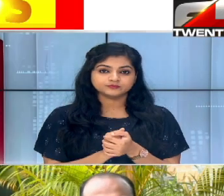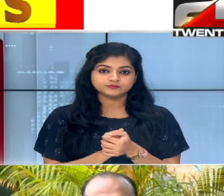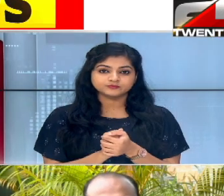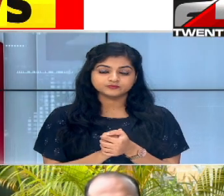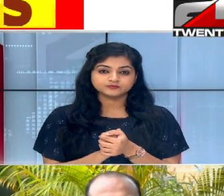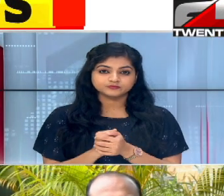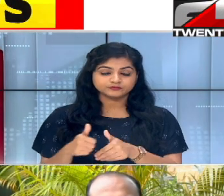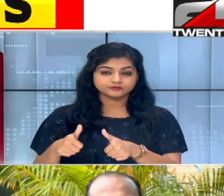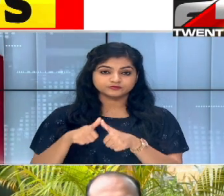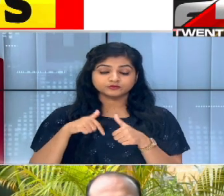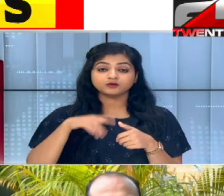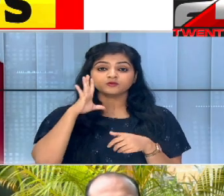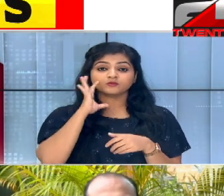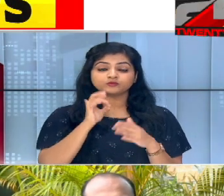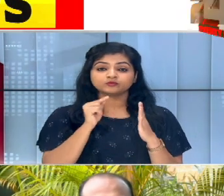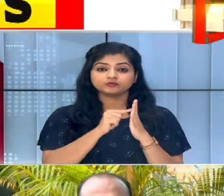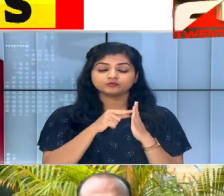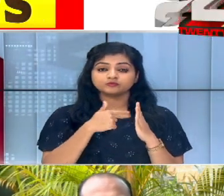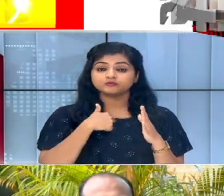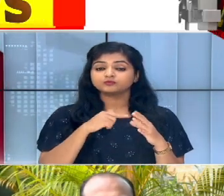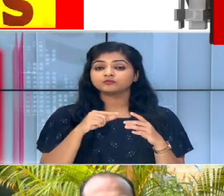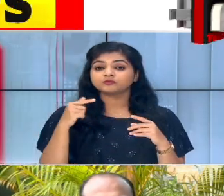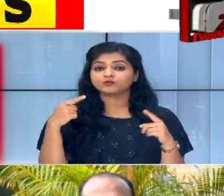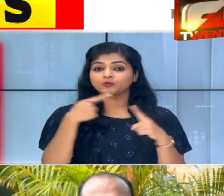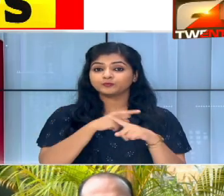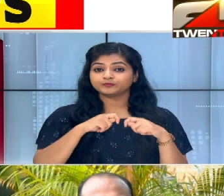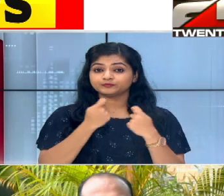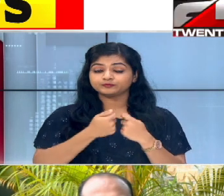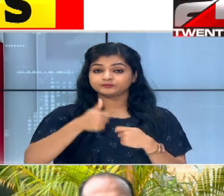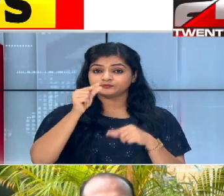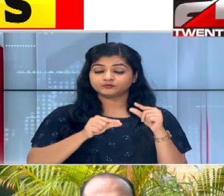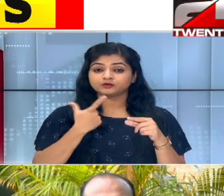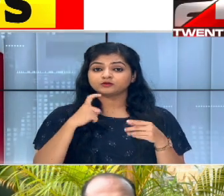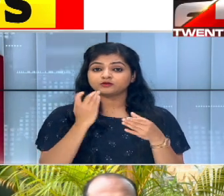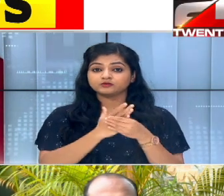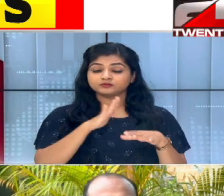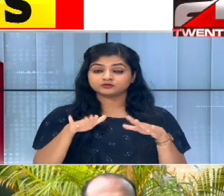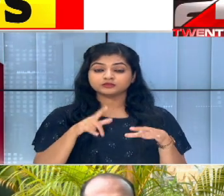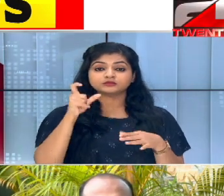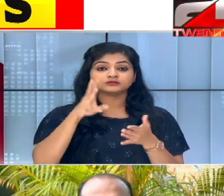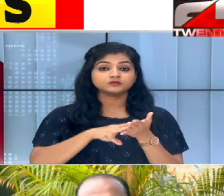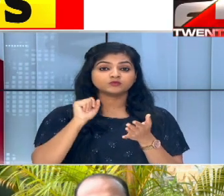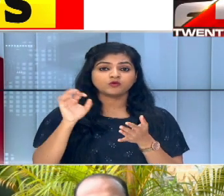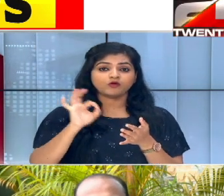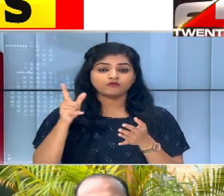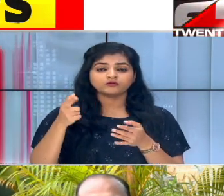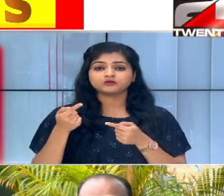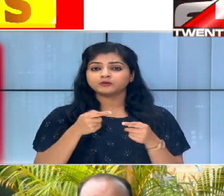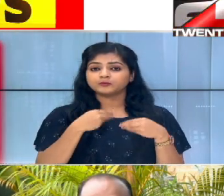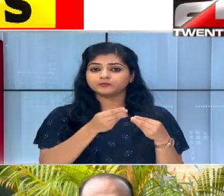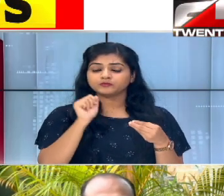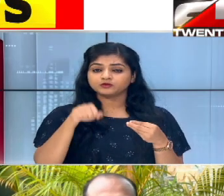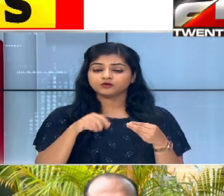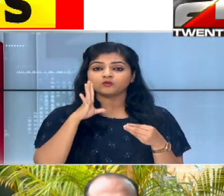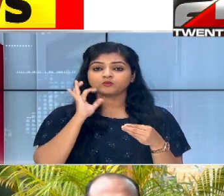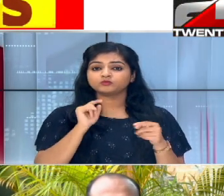ഗൂഗിൾ, ഇതിൽ ഏറ്റവും പ്രധാനം തങ്ങൾക്കെതിരായ പ്രതിപക്ഷ നേതാക്കൾക്കെതിരായിട്ടുള്ള കേസ് നടപടികളിൽ മുഖ്യമന്ത്രിയുടെ ഓഫീസ് നേരിട്ട് ഇടപെട്ടു എന്നുള്ള ഗുരുതരമായിട്ടുള്ള കെ പി സി സി